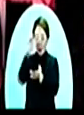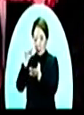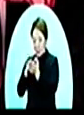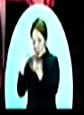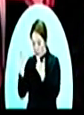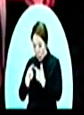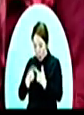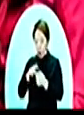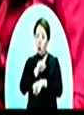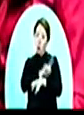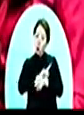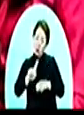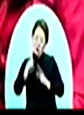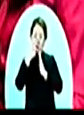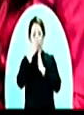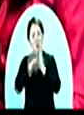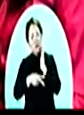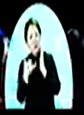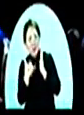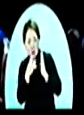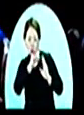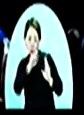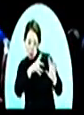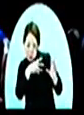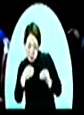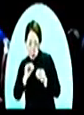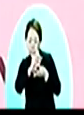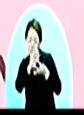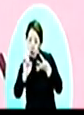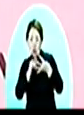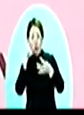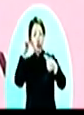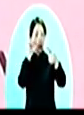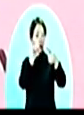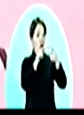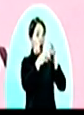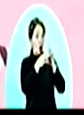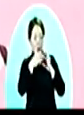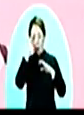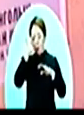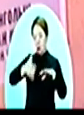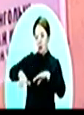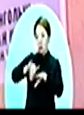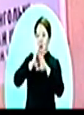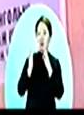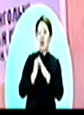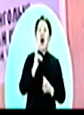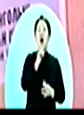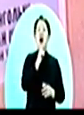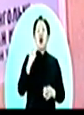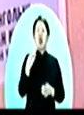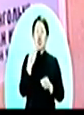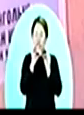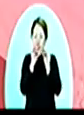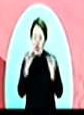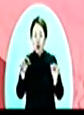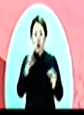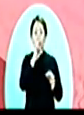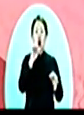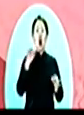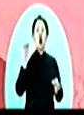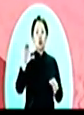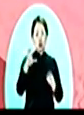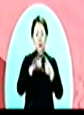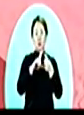үнэлгээний үр дүнг бүлээн зөвшөөрөх, хэрэглэх гэсэн зорилтын хүрээнд Монголын хаан шигт тохирлын тэмдэгт ноос, ноолуурын